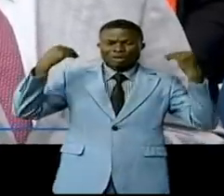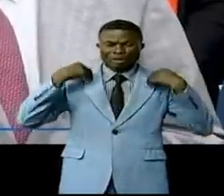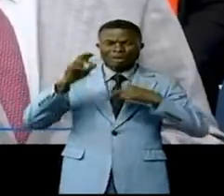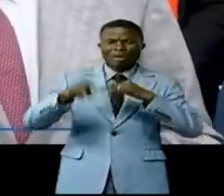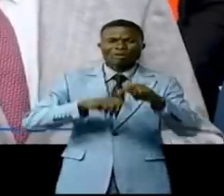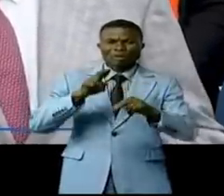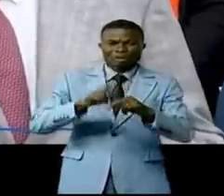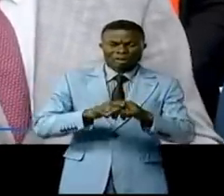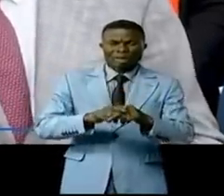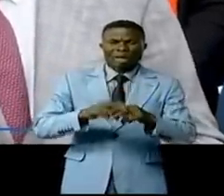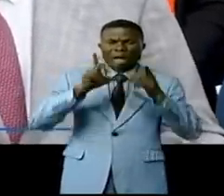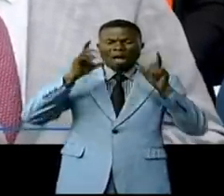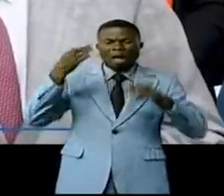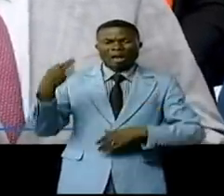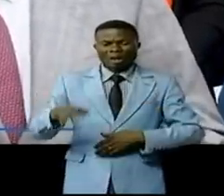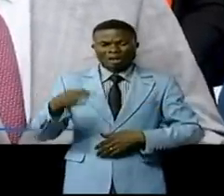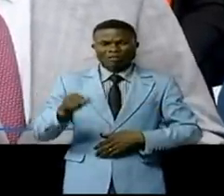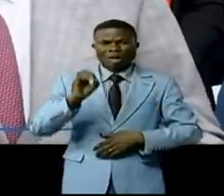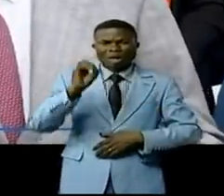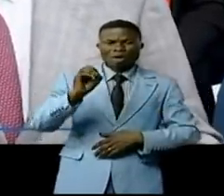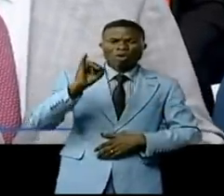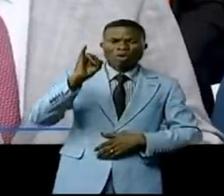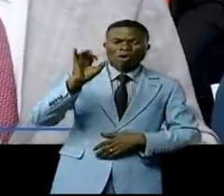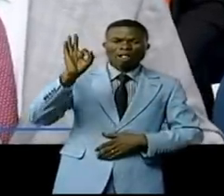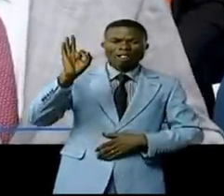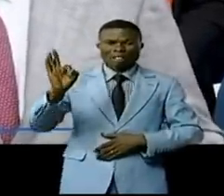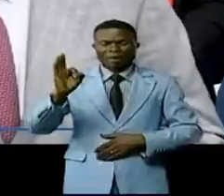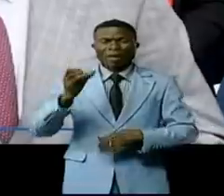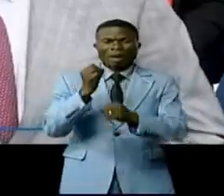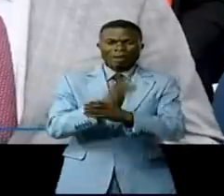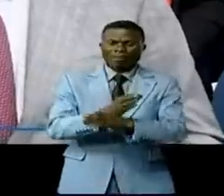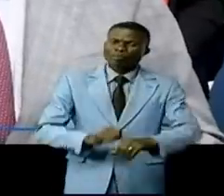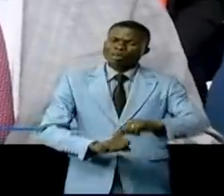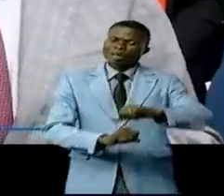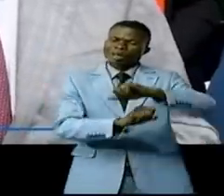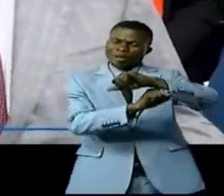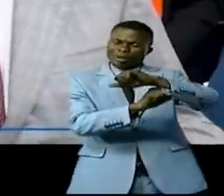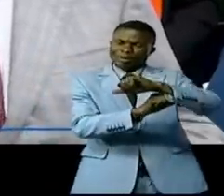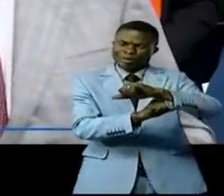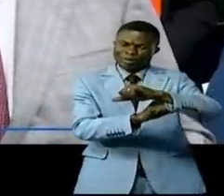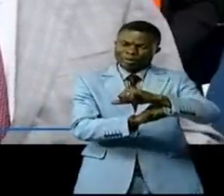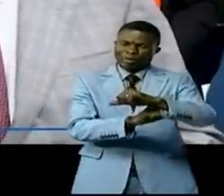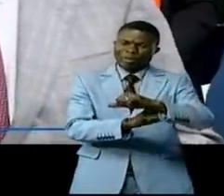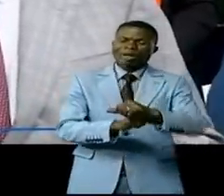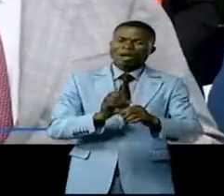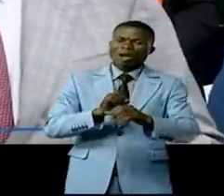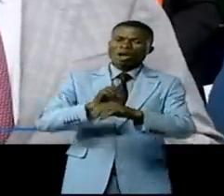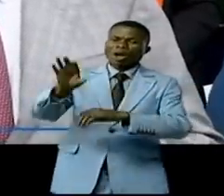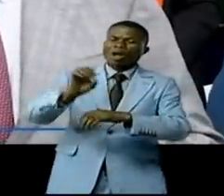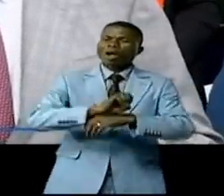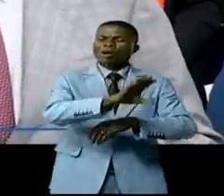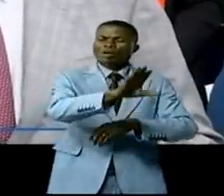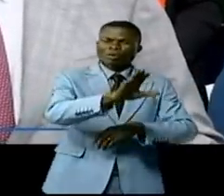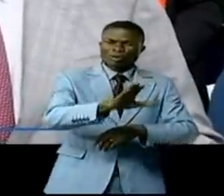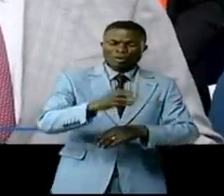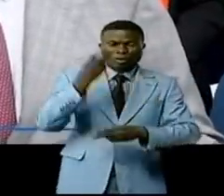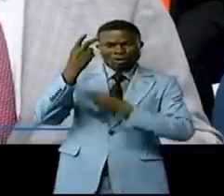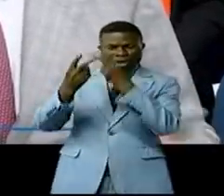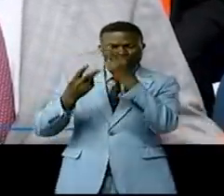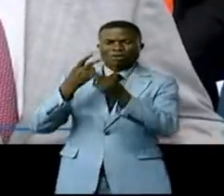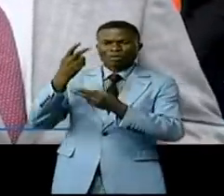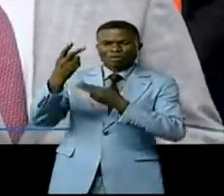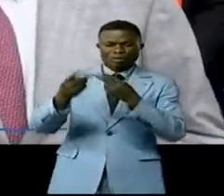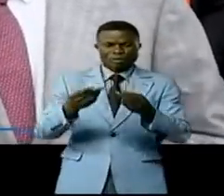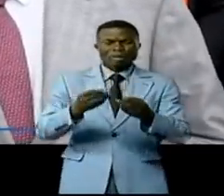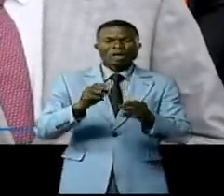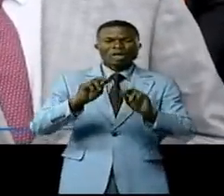de la Francophonie, que l'OIF est prête à accompagner. Et nous avons déployé en même temps que notre visite une